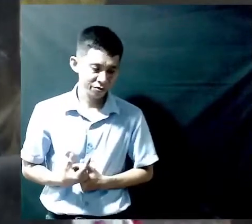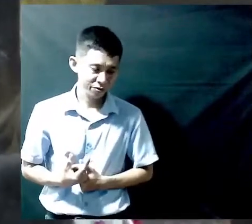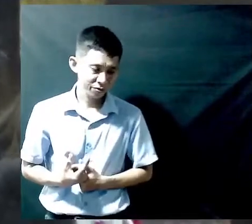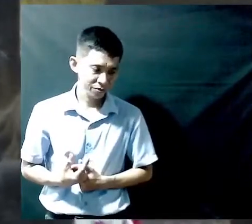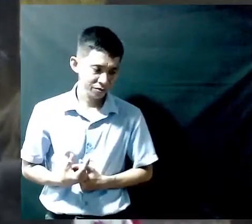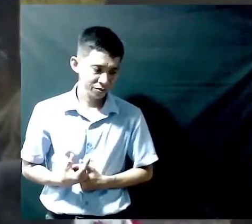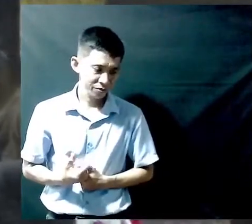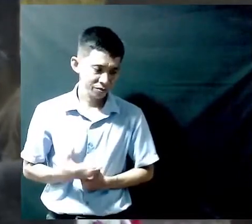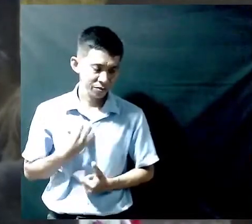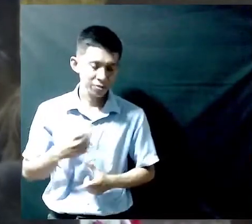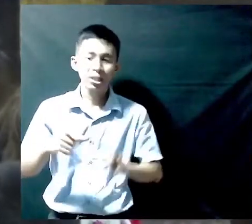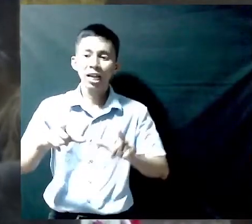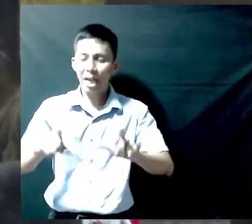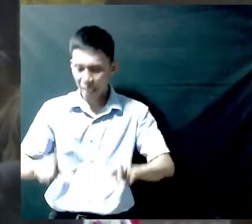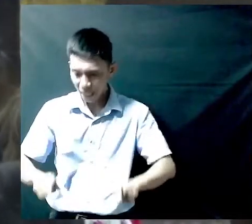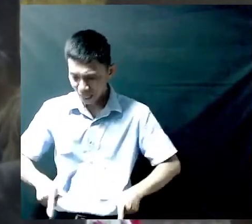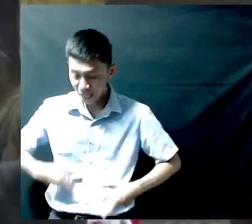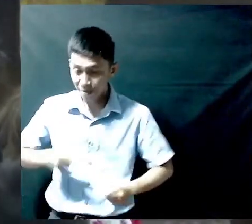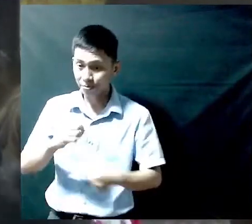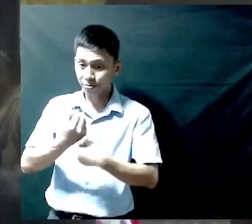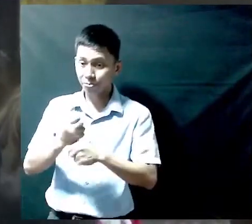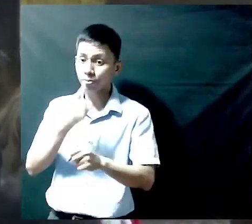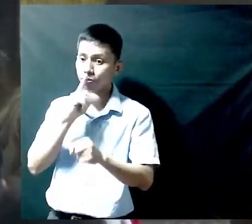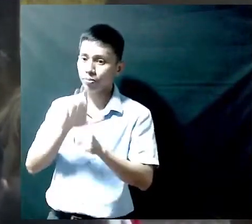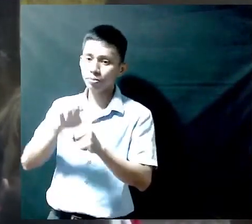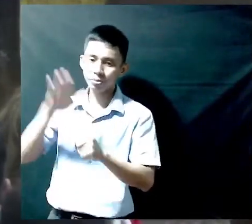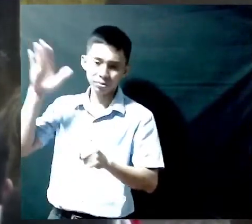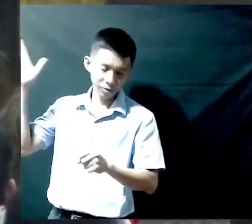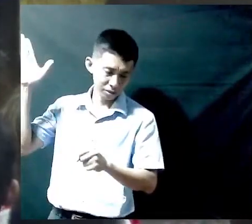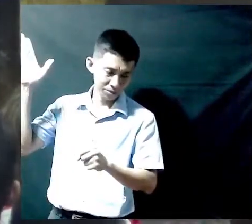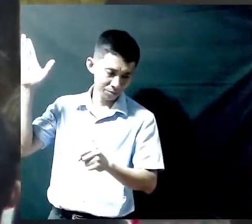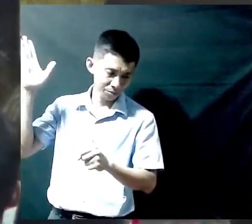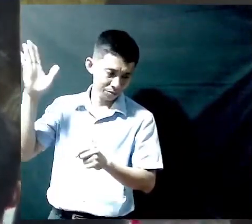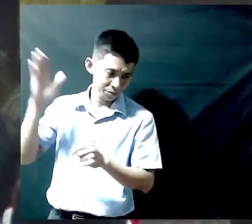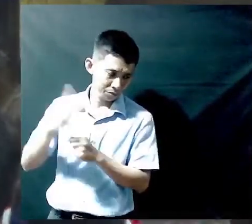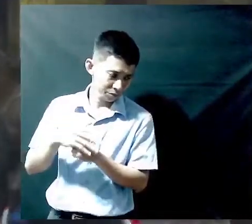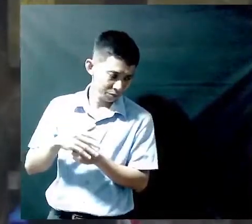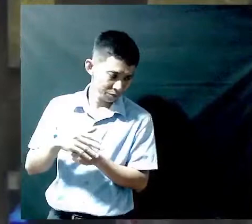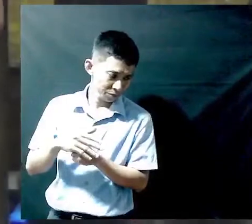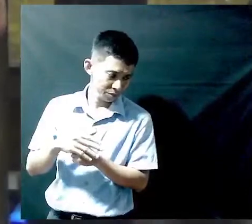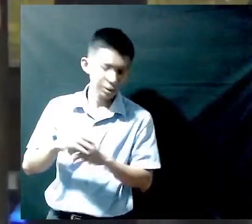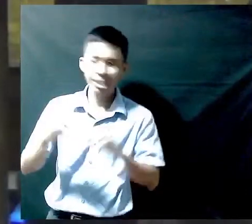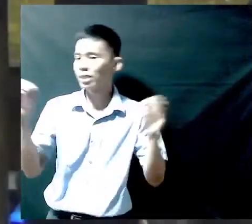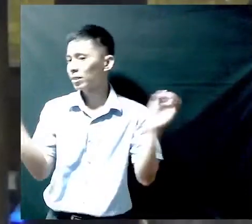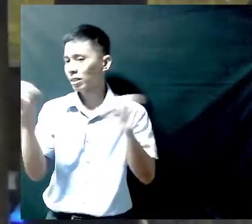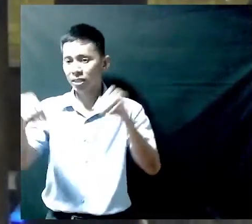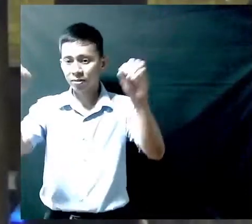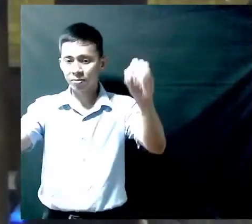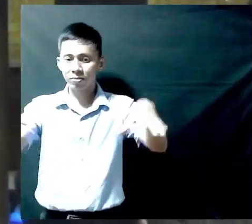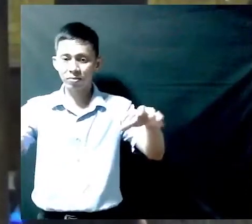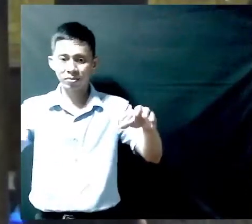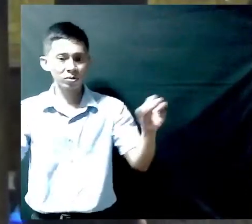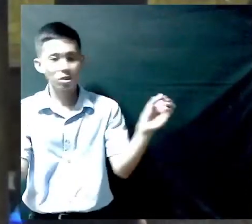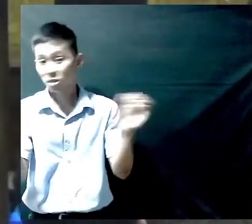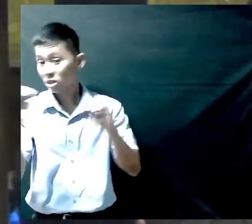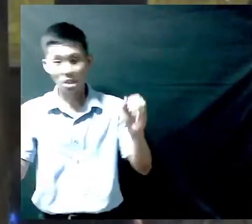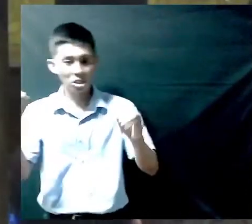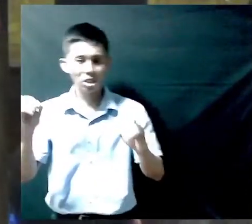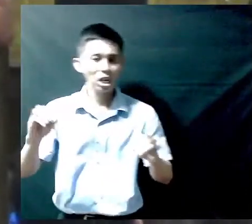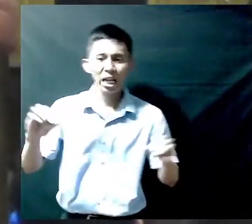A life totally committed to God has nothing to fear, nothing to lose, and nothing to